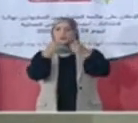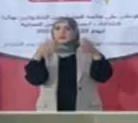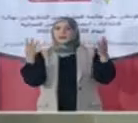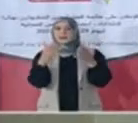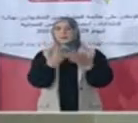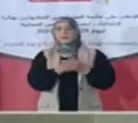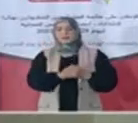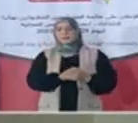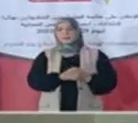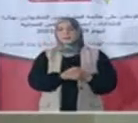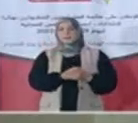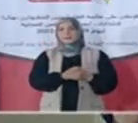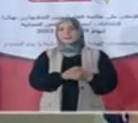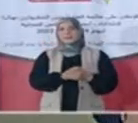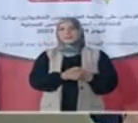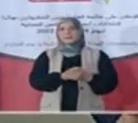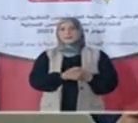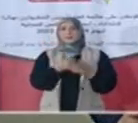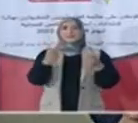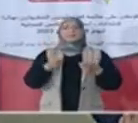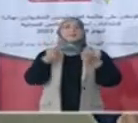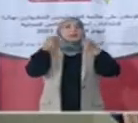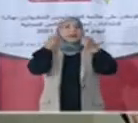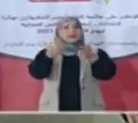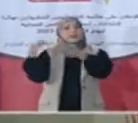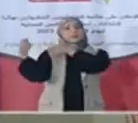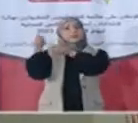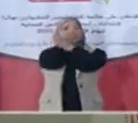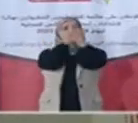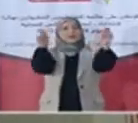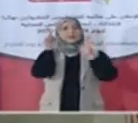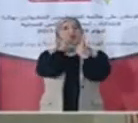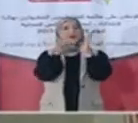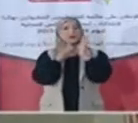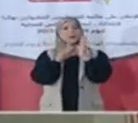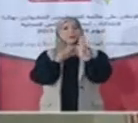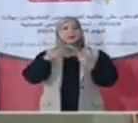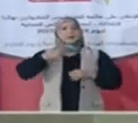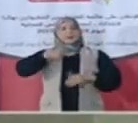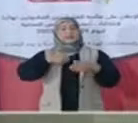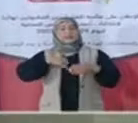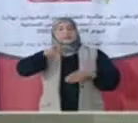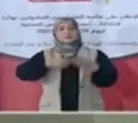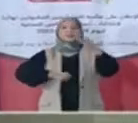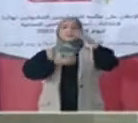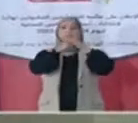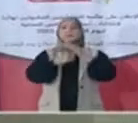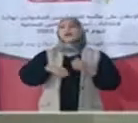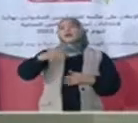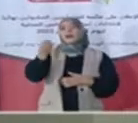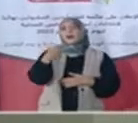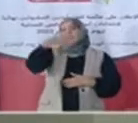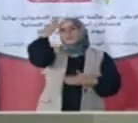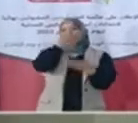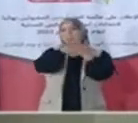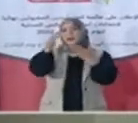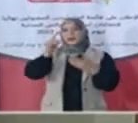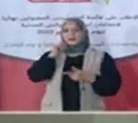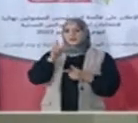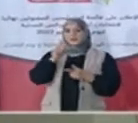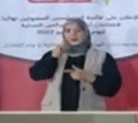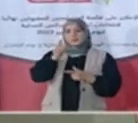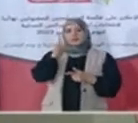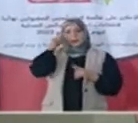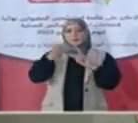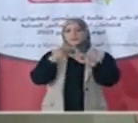نقول يتم بالوسائل القانونية، فقط إذا تجاوز 500 دينار يجب يكون فما ترسابيليتي متاع فيرمو بانكير